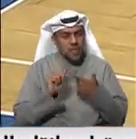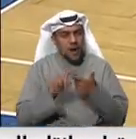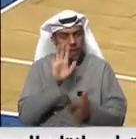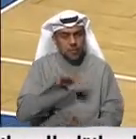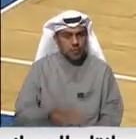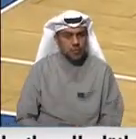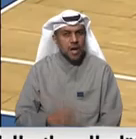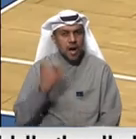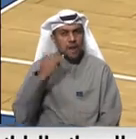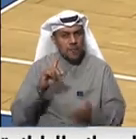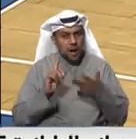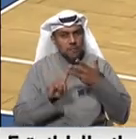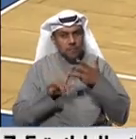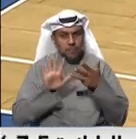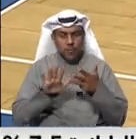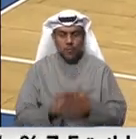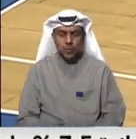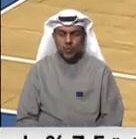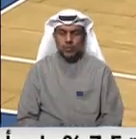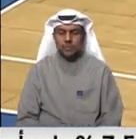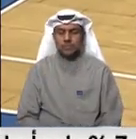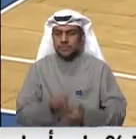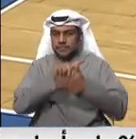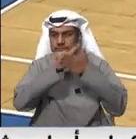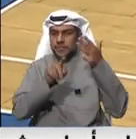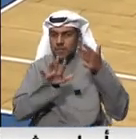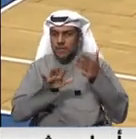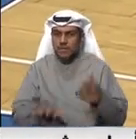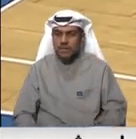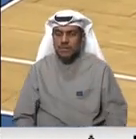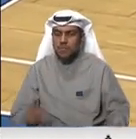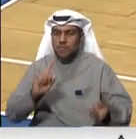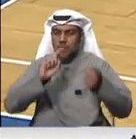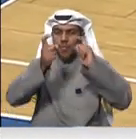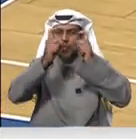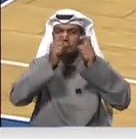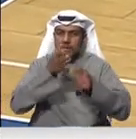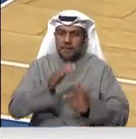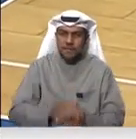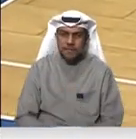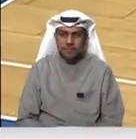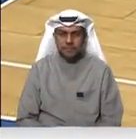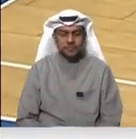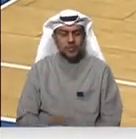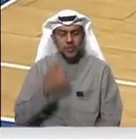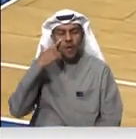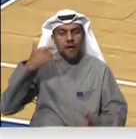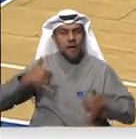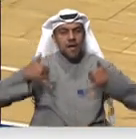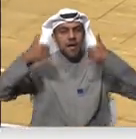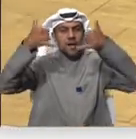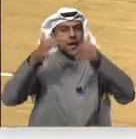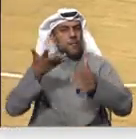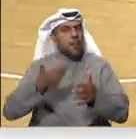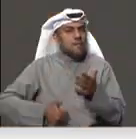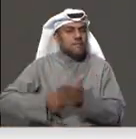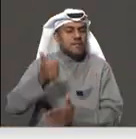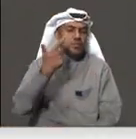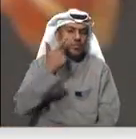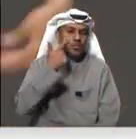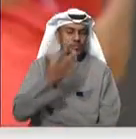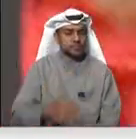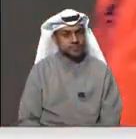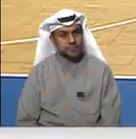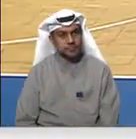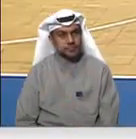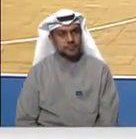والعربي رابعا كفرق منافسه في المرحله المقبله على لقب الدوري الممتاز لكره السله